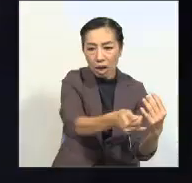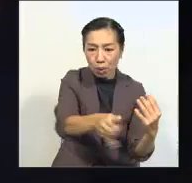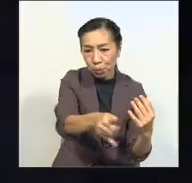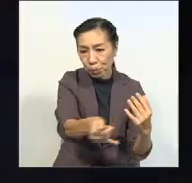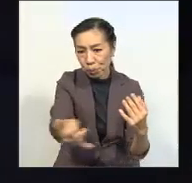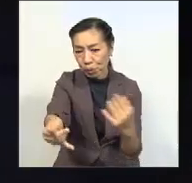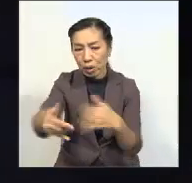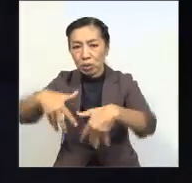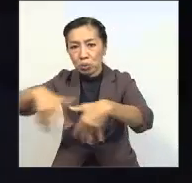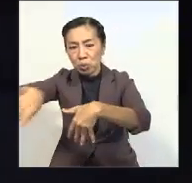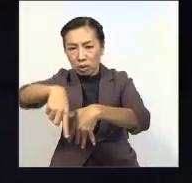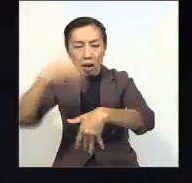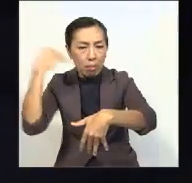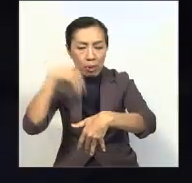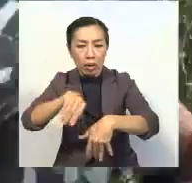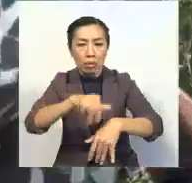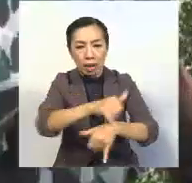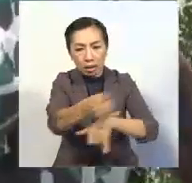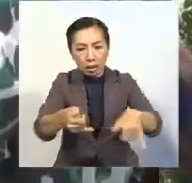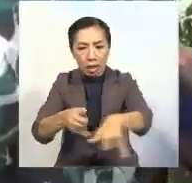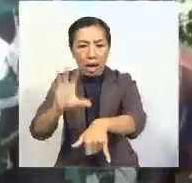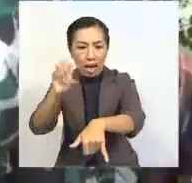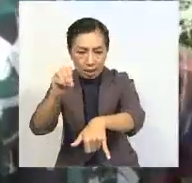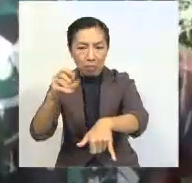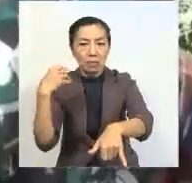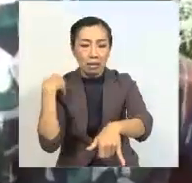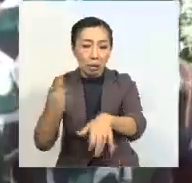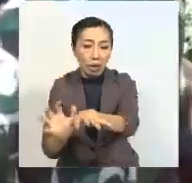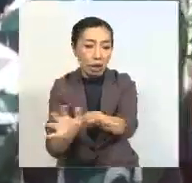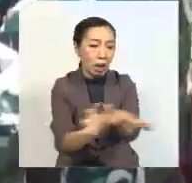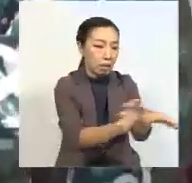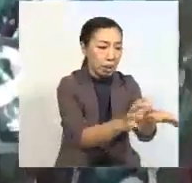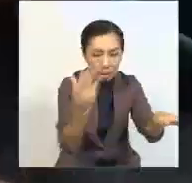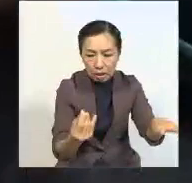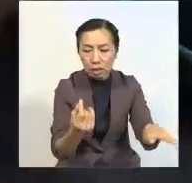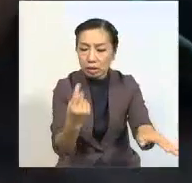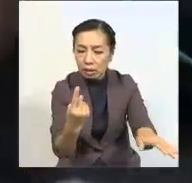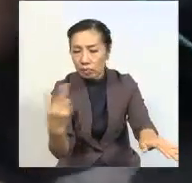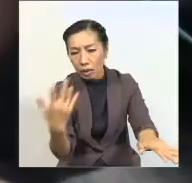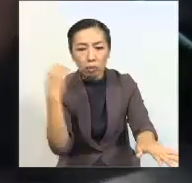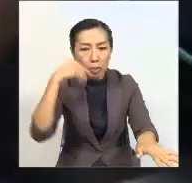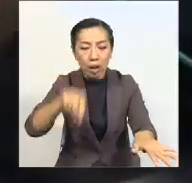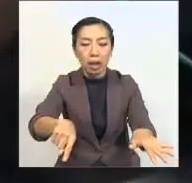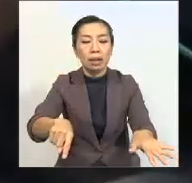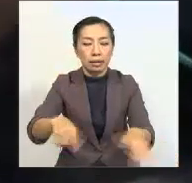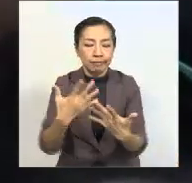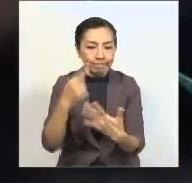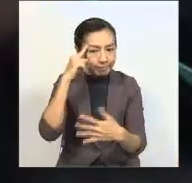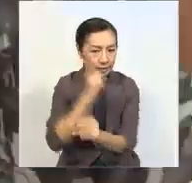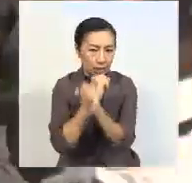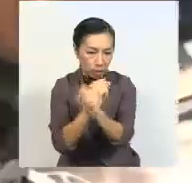ภอบ่อทองอยู่ประมาณ50ตัวและพลัดหลงมาครั้งละประมาณ 3-4 เชือกซึ่งทางอำเภอก็จะมีการหาแนวทางใน